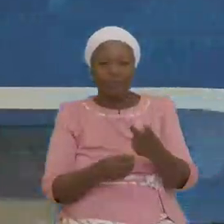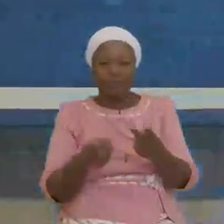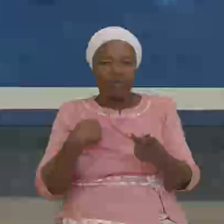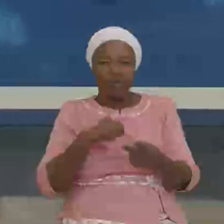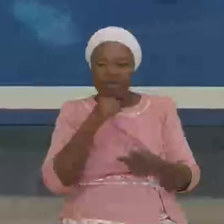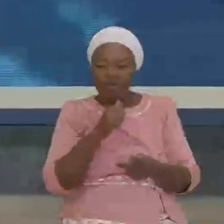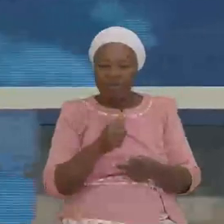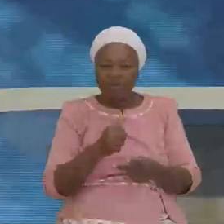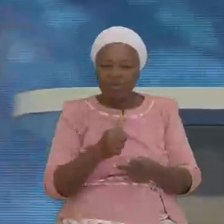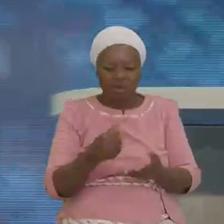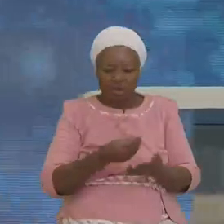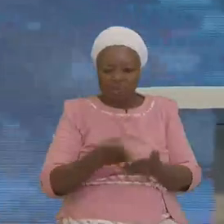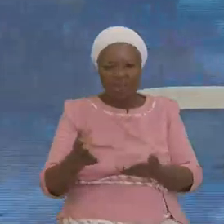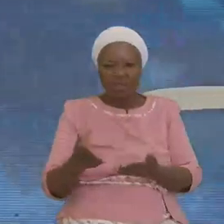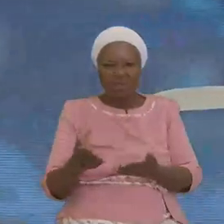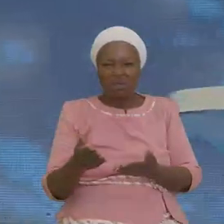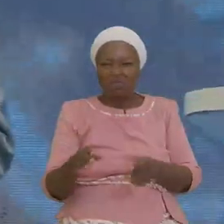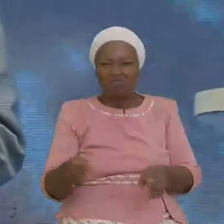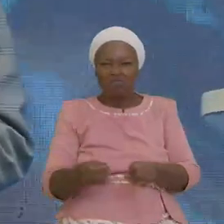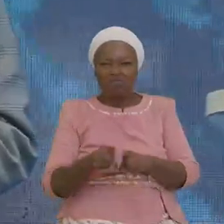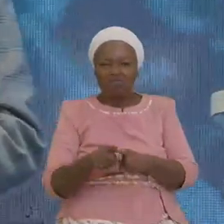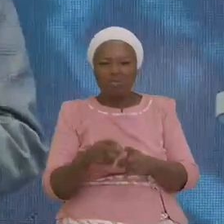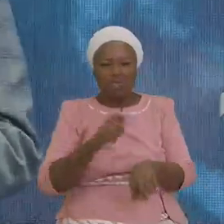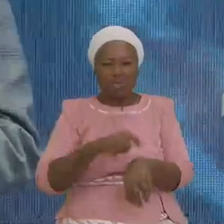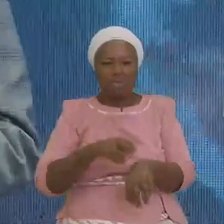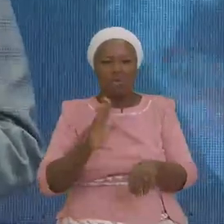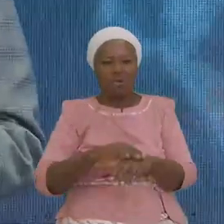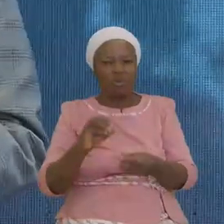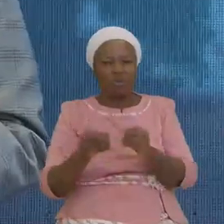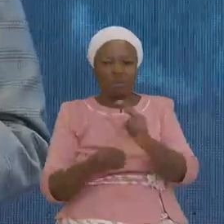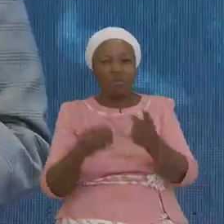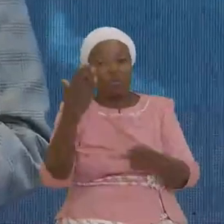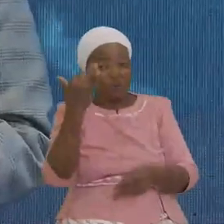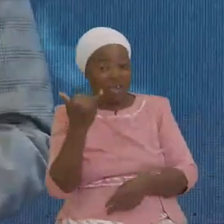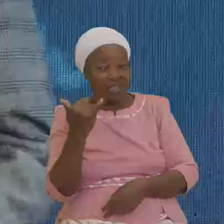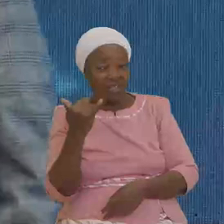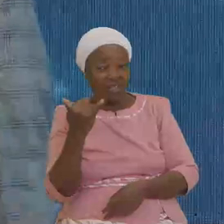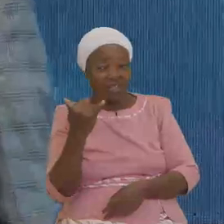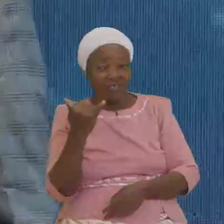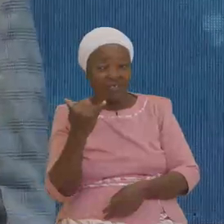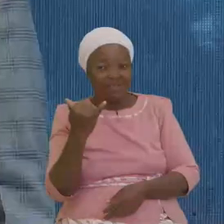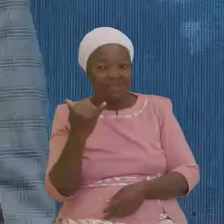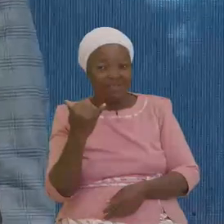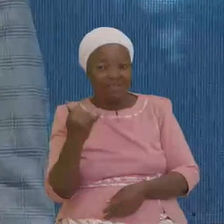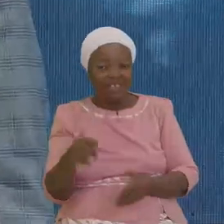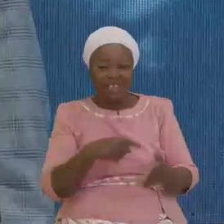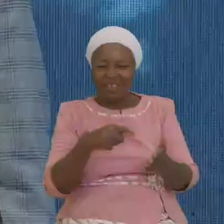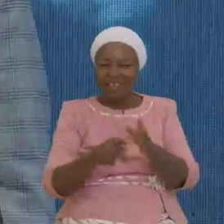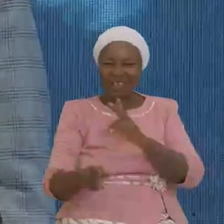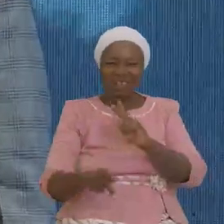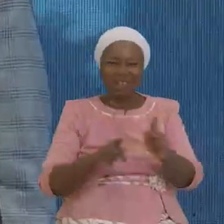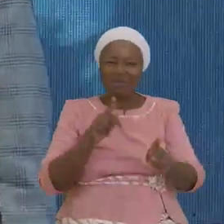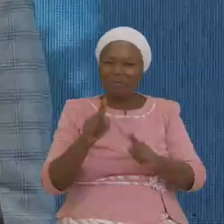Allons au deuxième point. Nous n'allons pas passer beaucoup de temps sur le deuxième point. Pourquoi